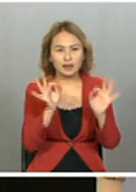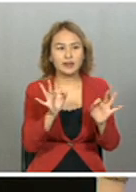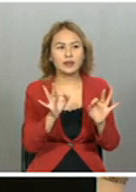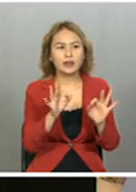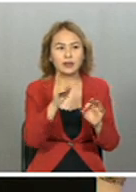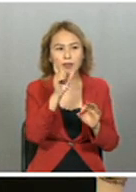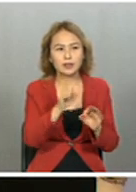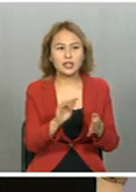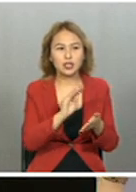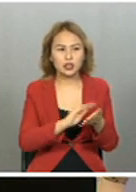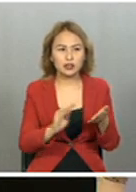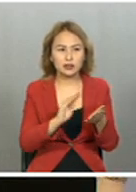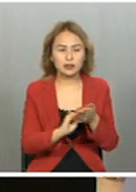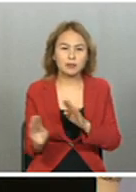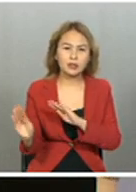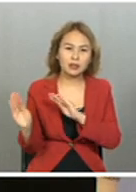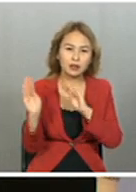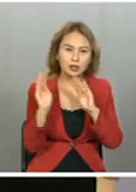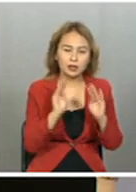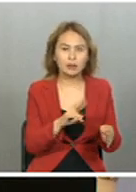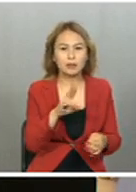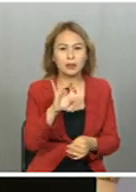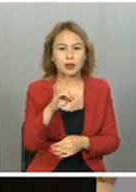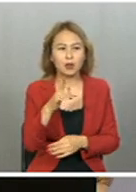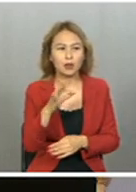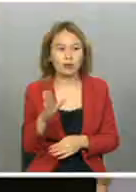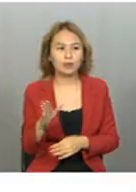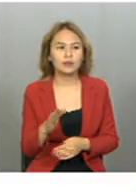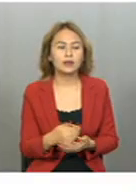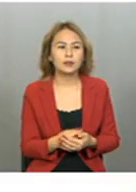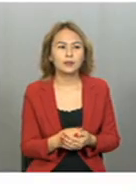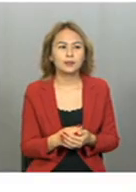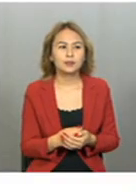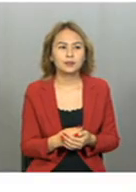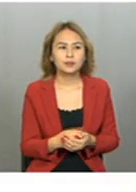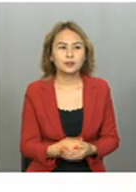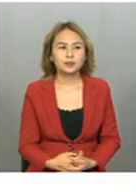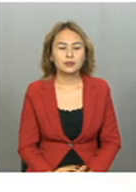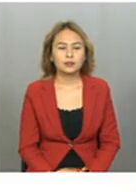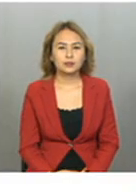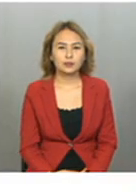вариант написания приставок и предлогов.